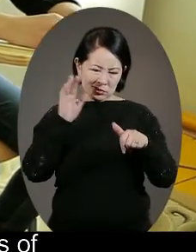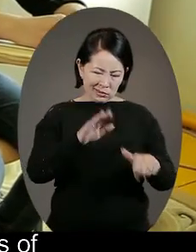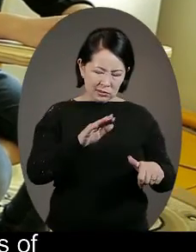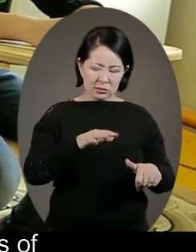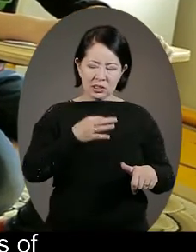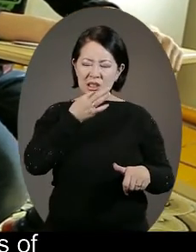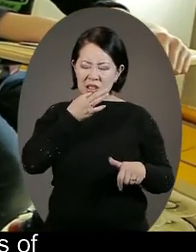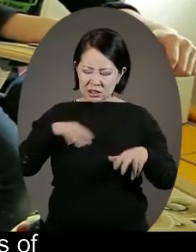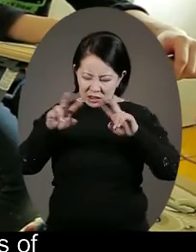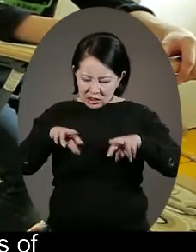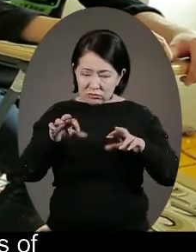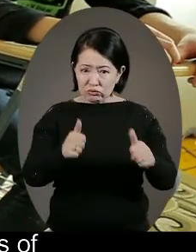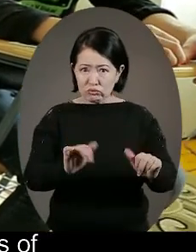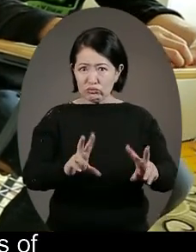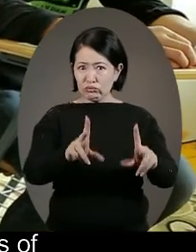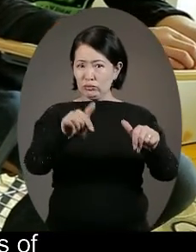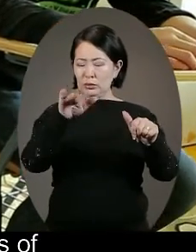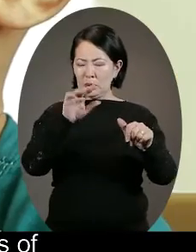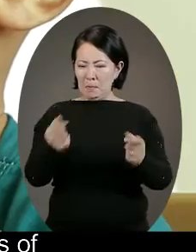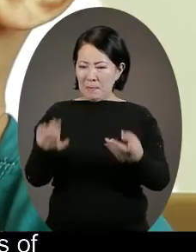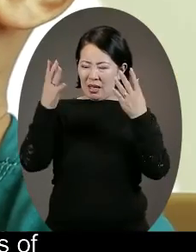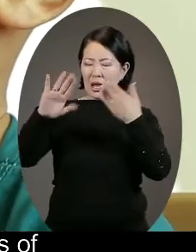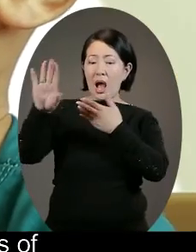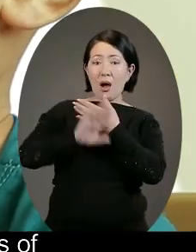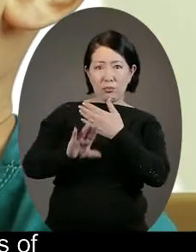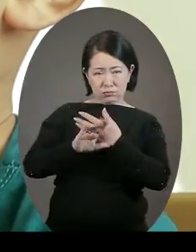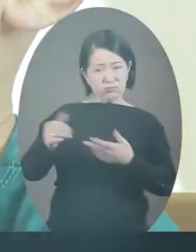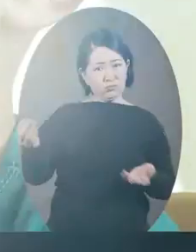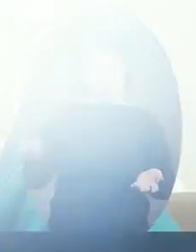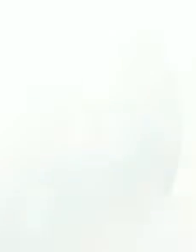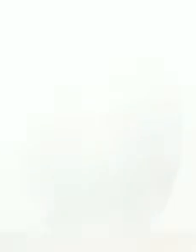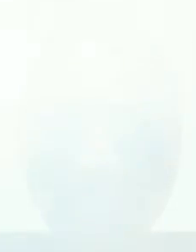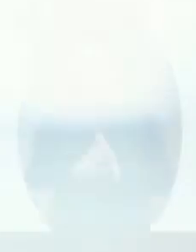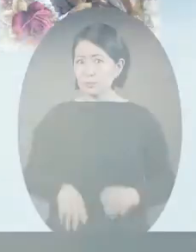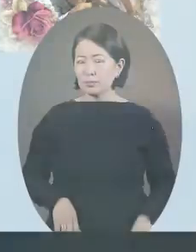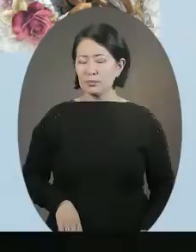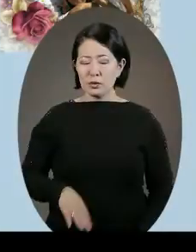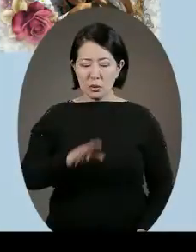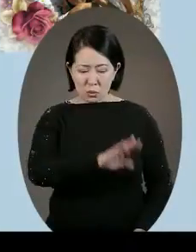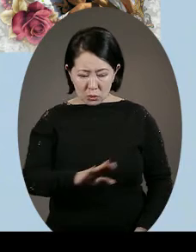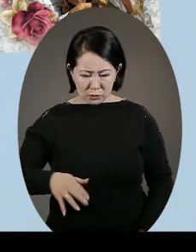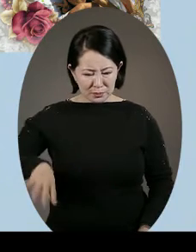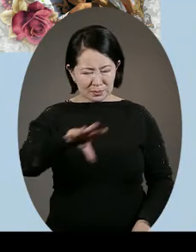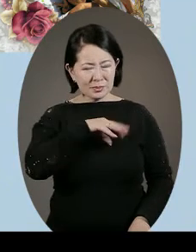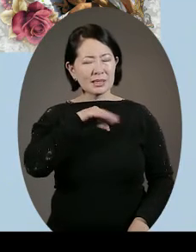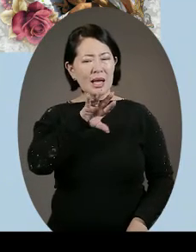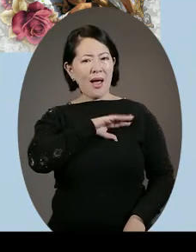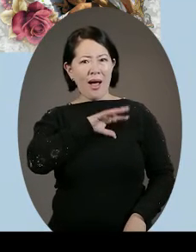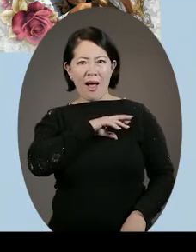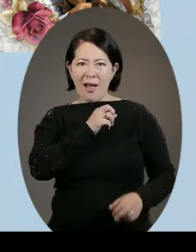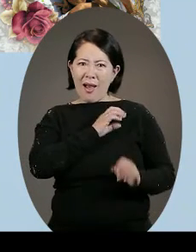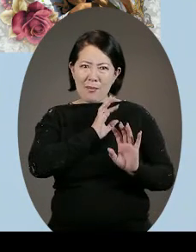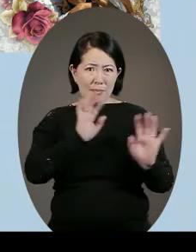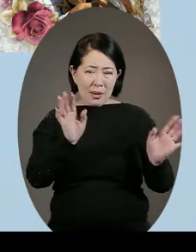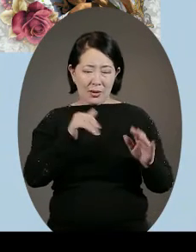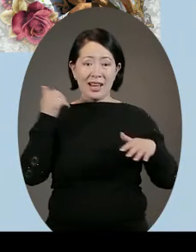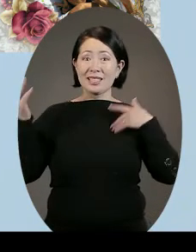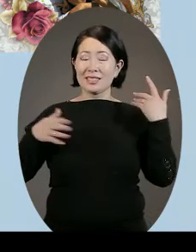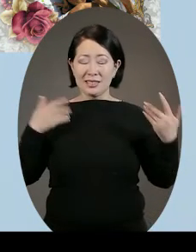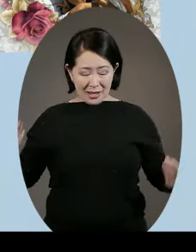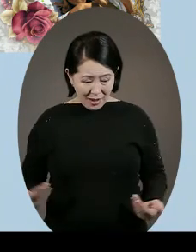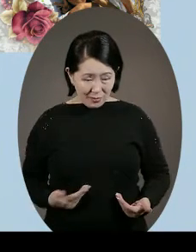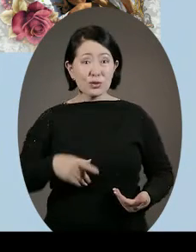нь илрүүлж, хүүхдийг болзошгүй аюулаас хамгаалах бүрэн боломжтой. Үр хүүхдүүдэд бид айх айдасгүй, ад жаргалтай амьдрасаа